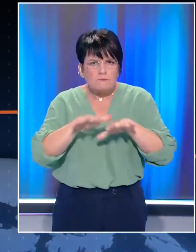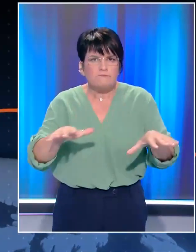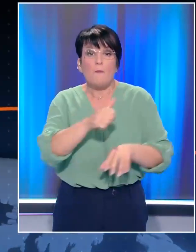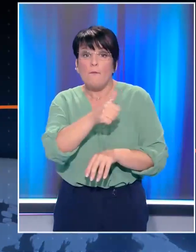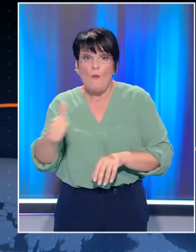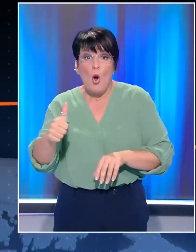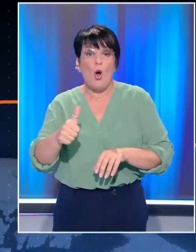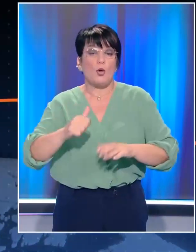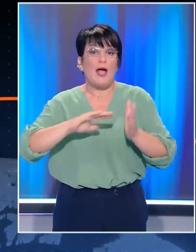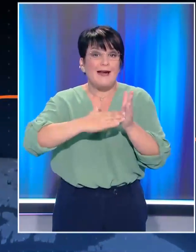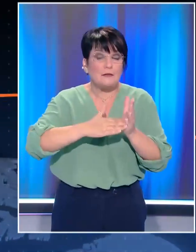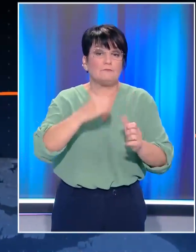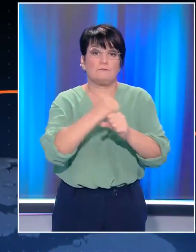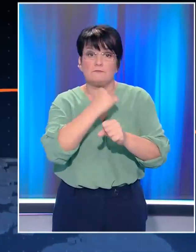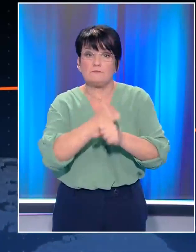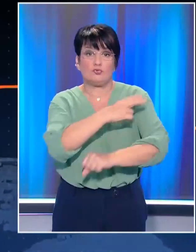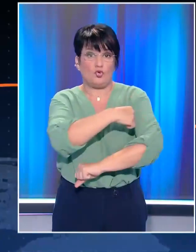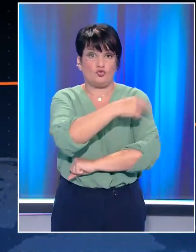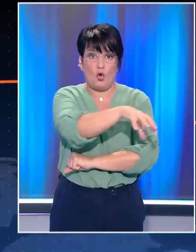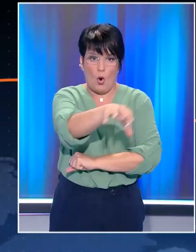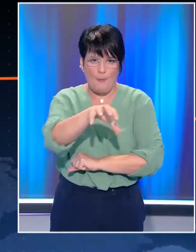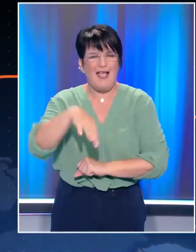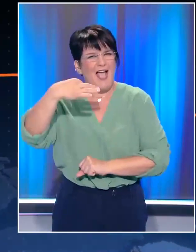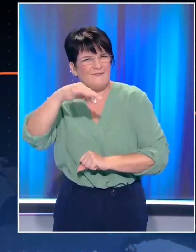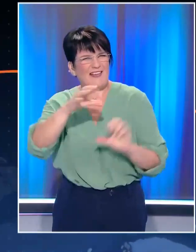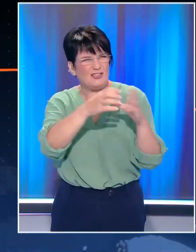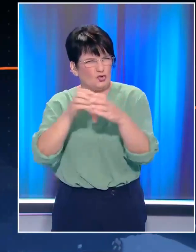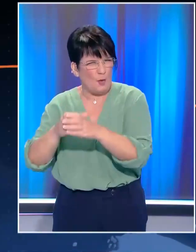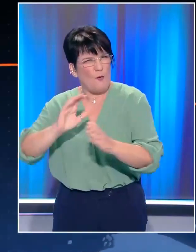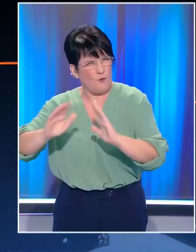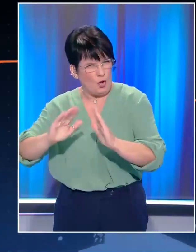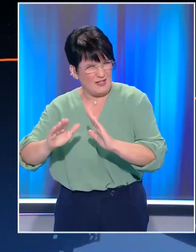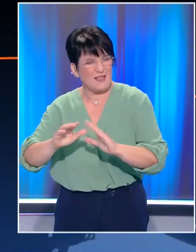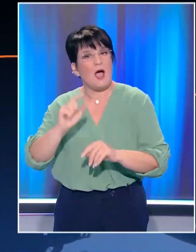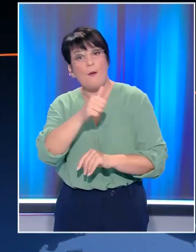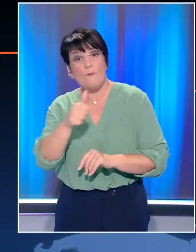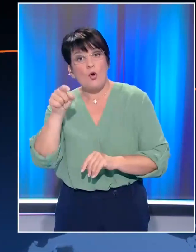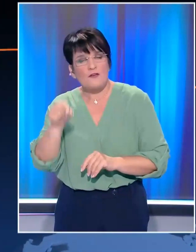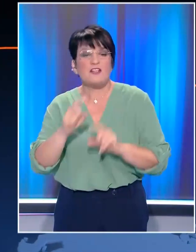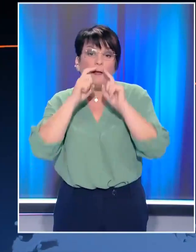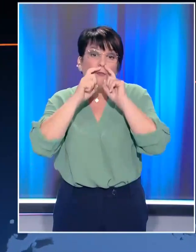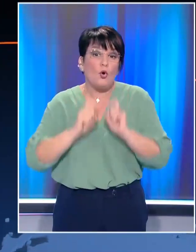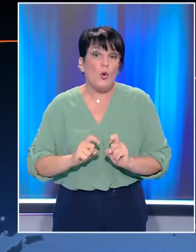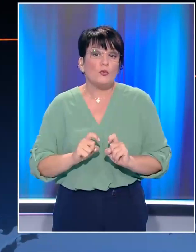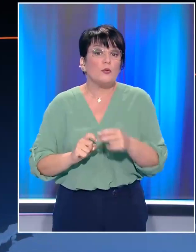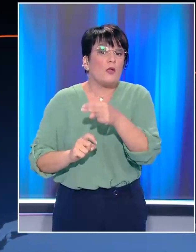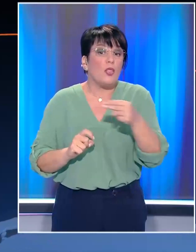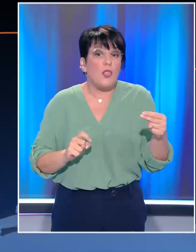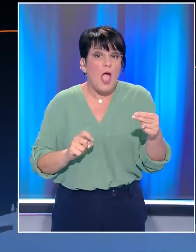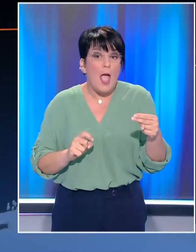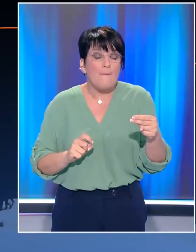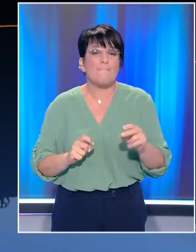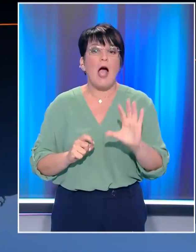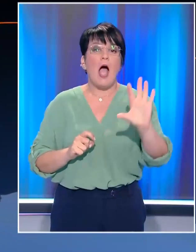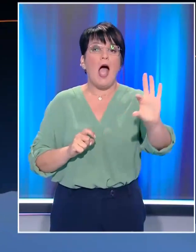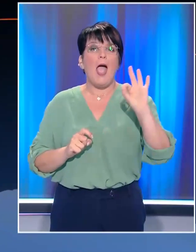τους υγειονομικούς και για όσους έχουν ευάλωτες ομάδες τους οποίους φροντίζουν, η υποχρεωτικότητα έχει να κάνει ότι μεταξύ